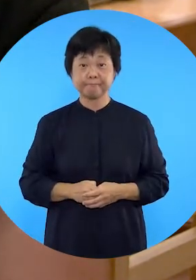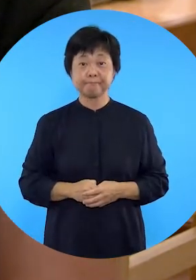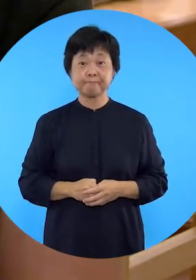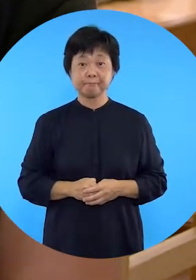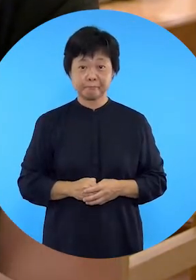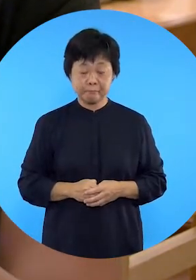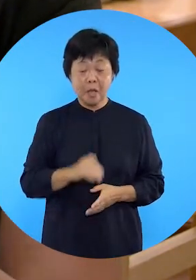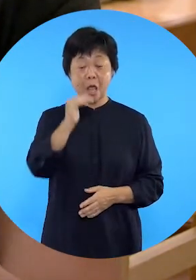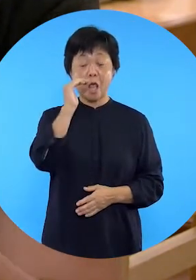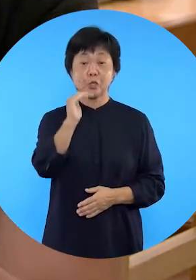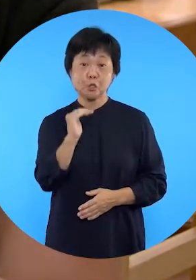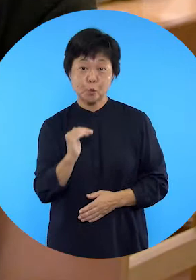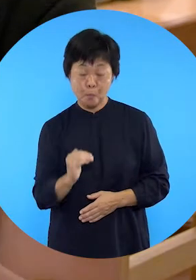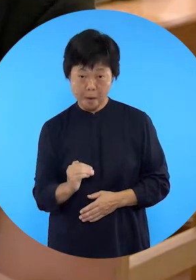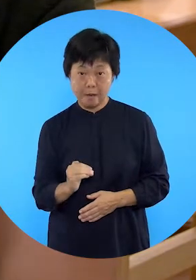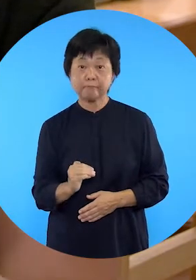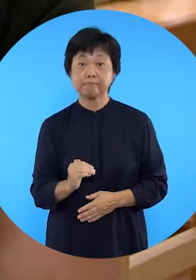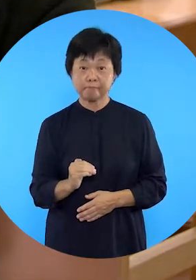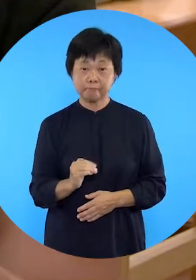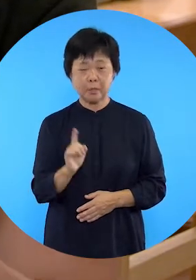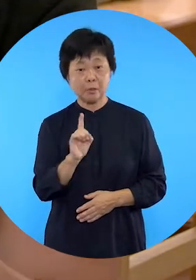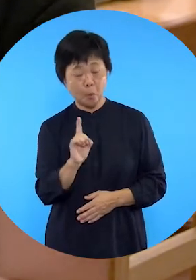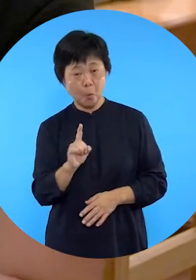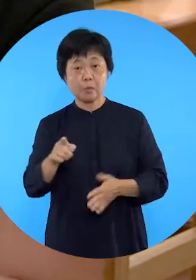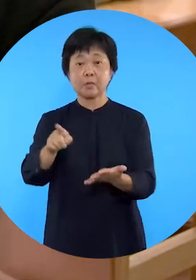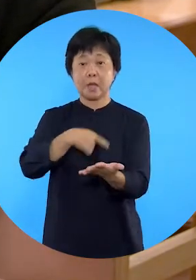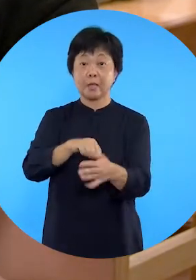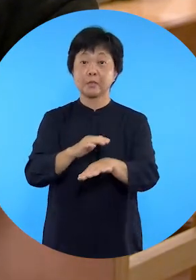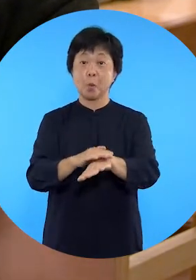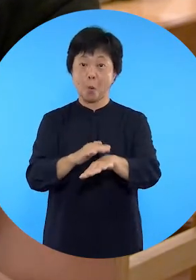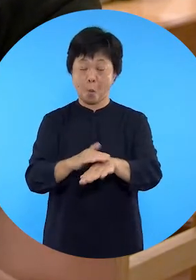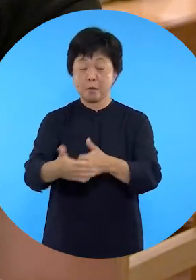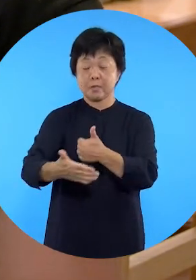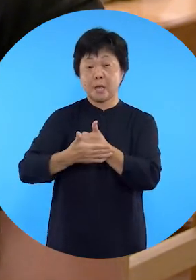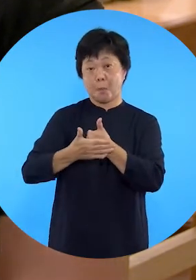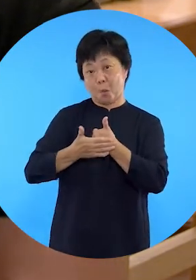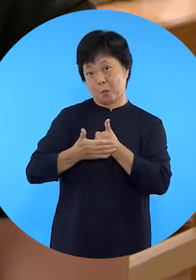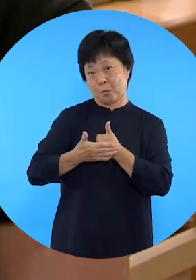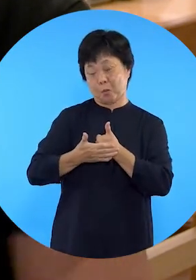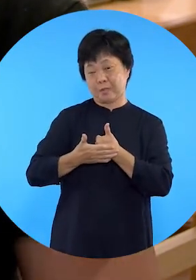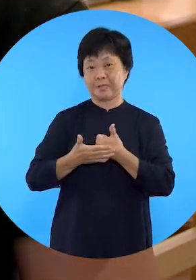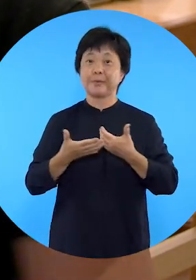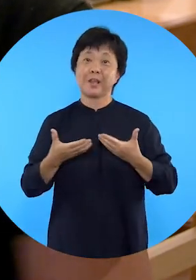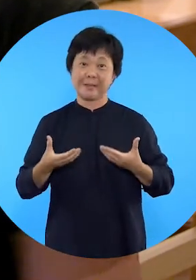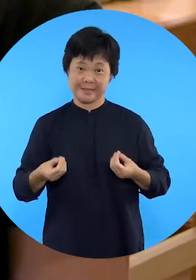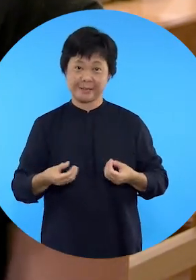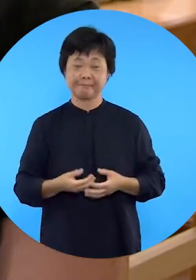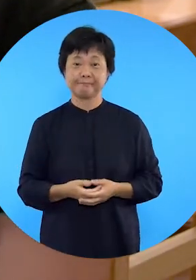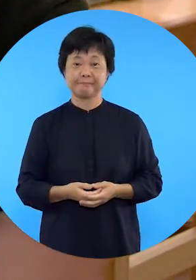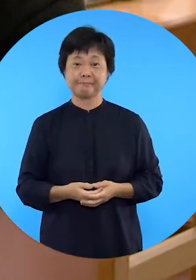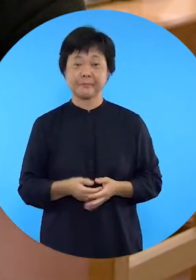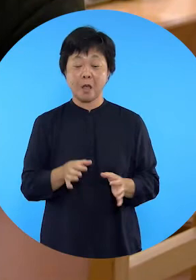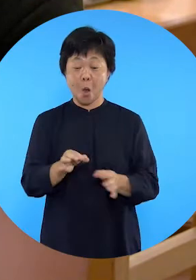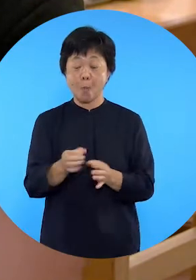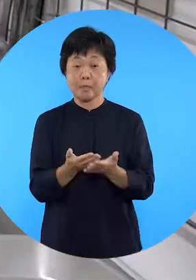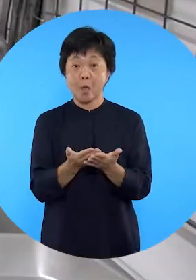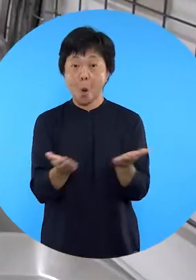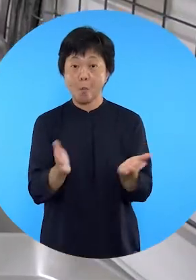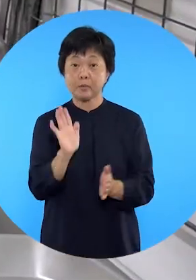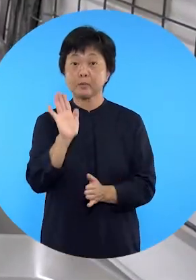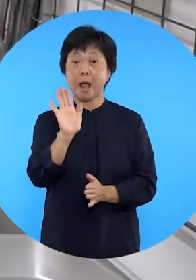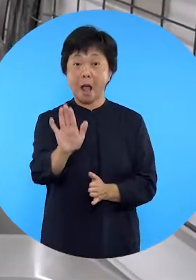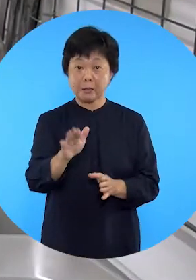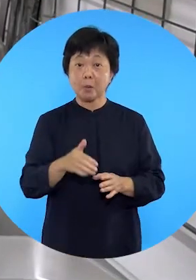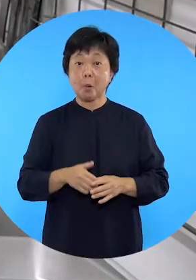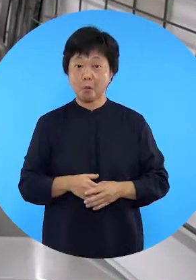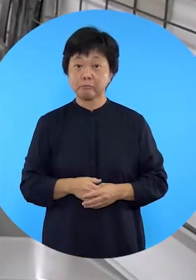ったんですけども、それをどういう順番でどうやってこなしていこうかっていうのもずっとこうサポートしていただいた感じですね。オープン